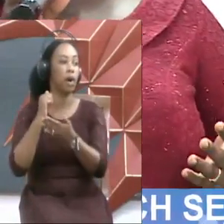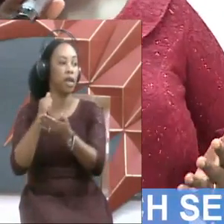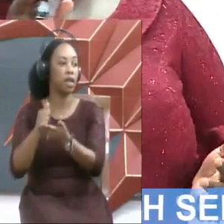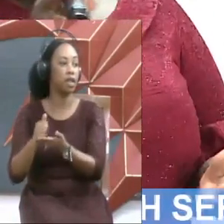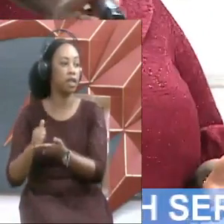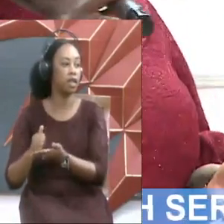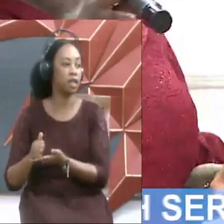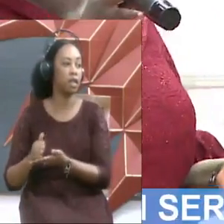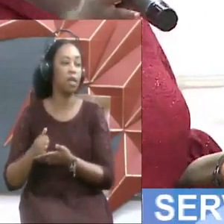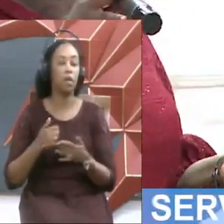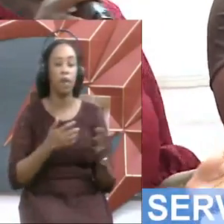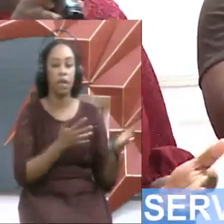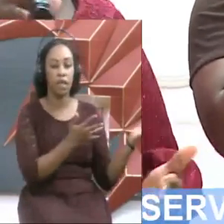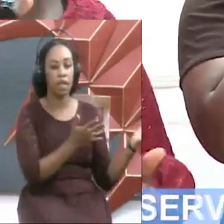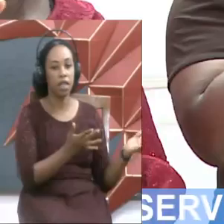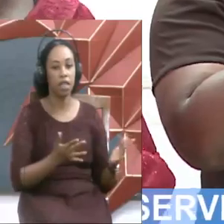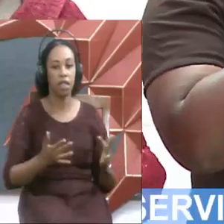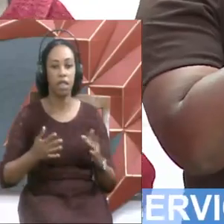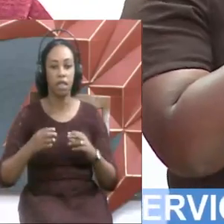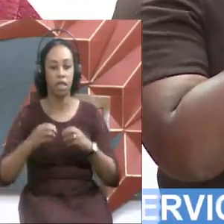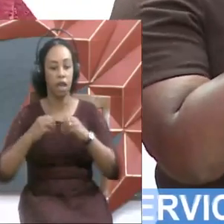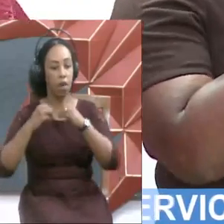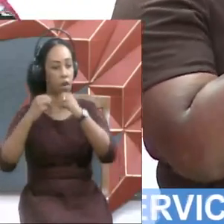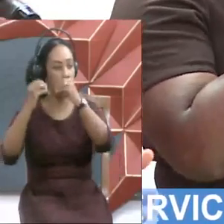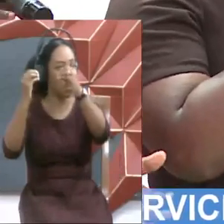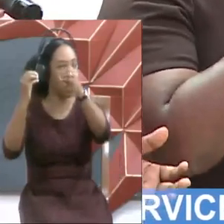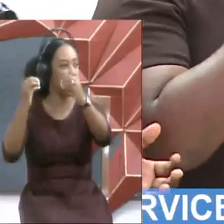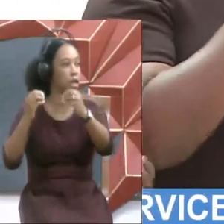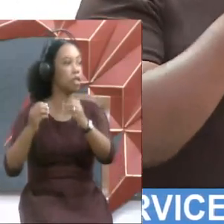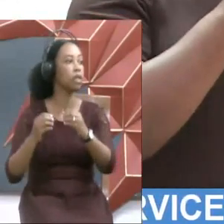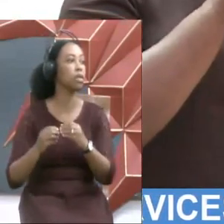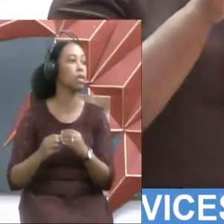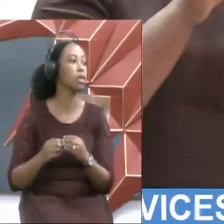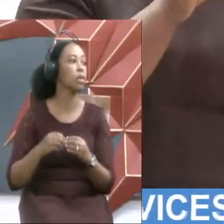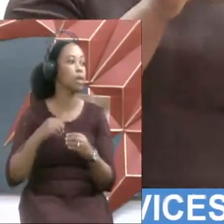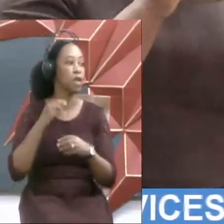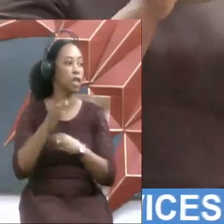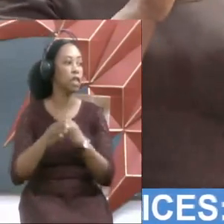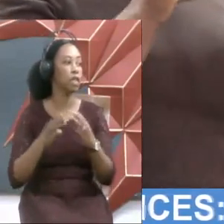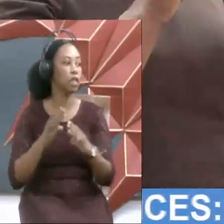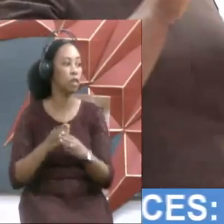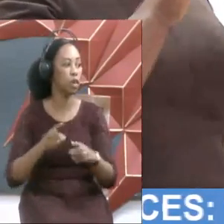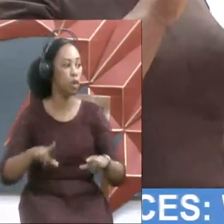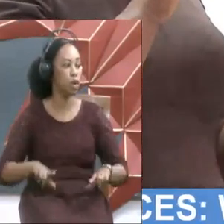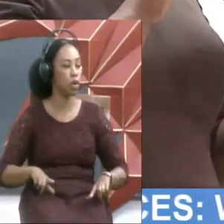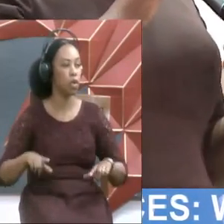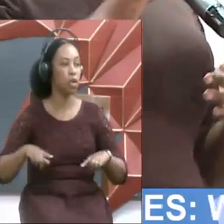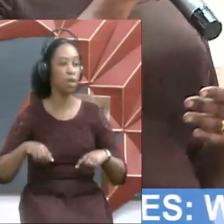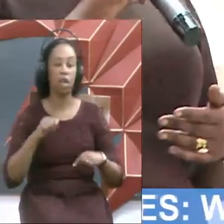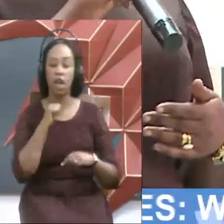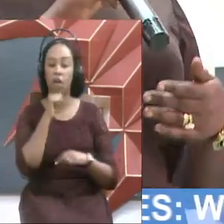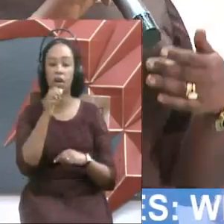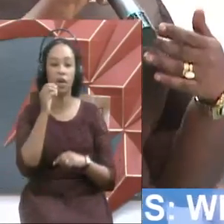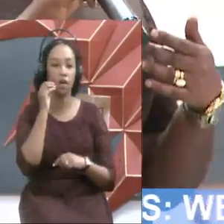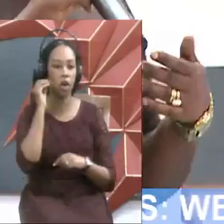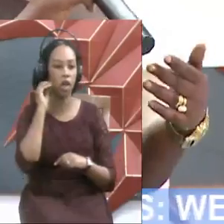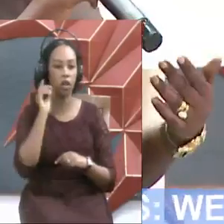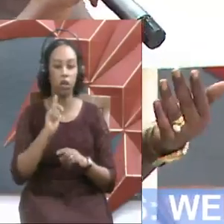ubaregere bategereze izamurwa iyisi turimo kuko siyo